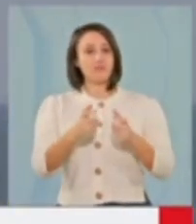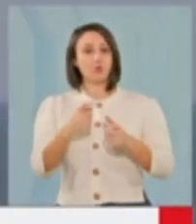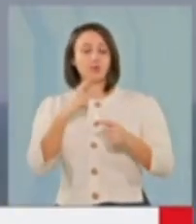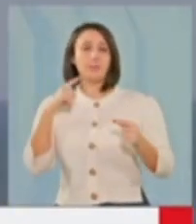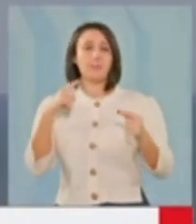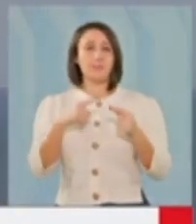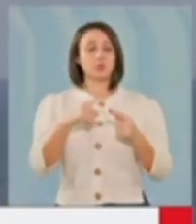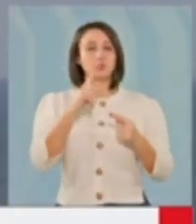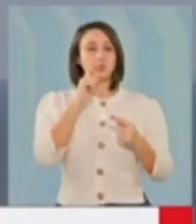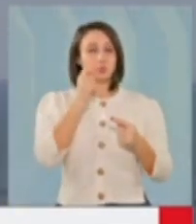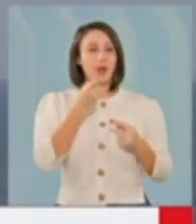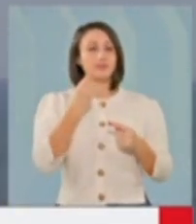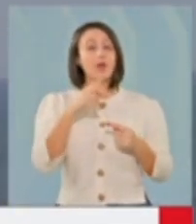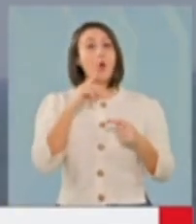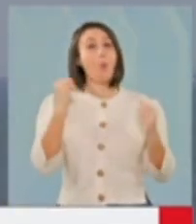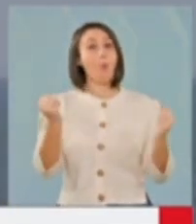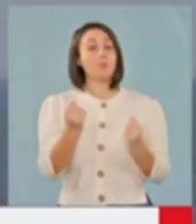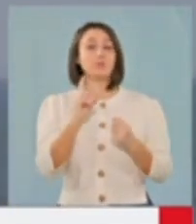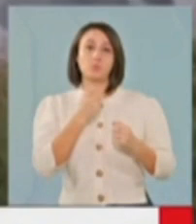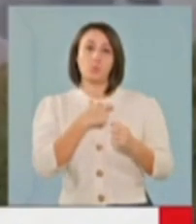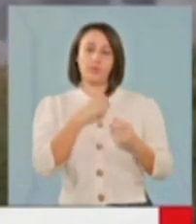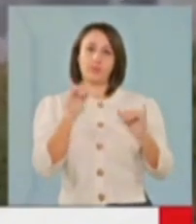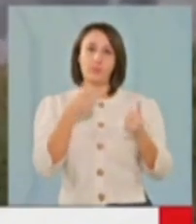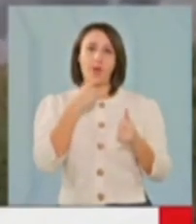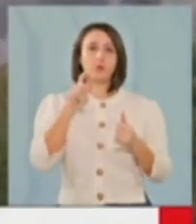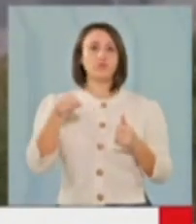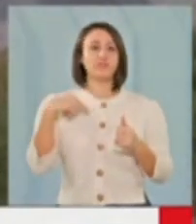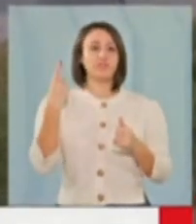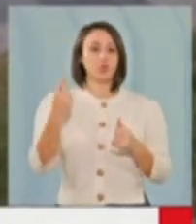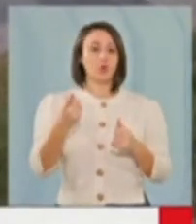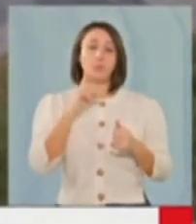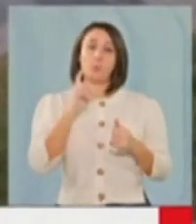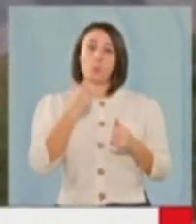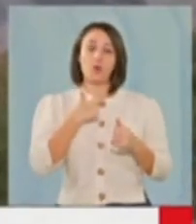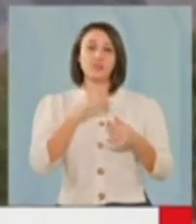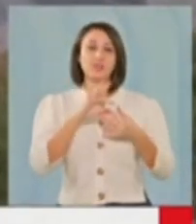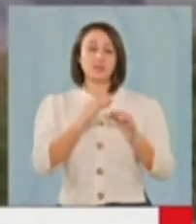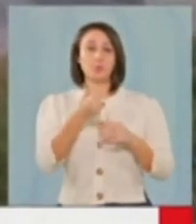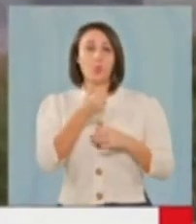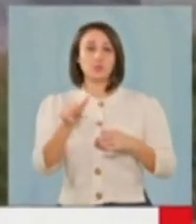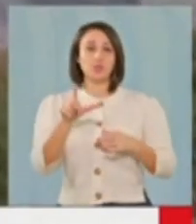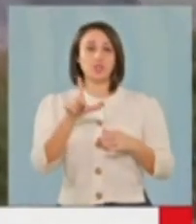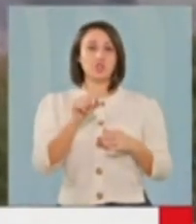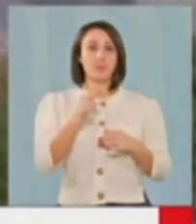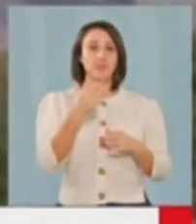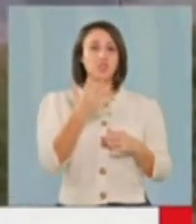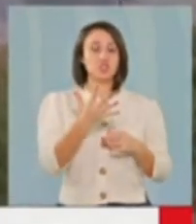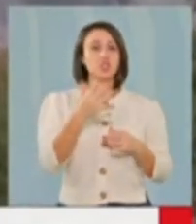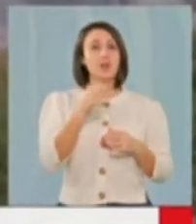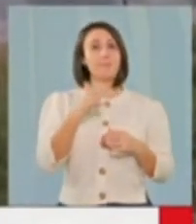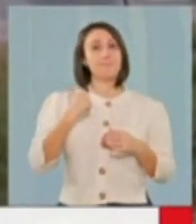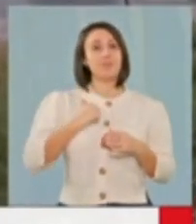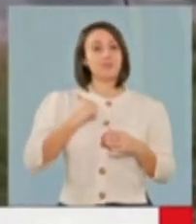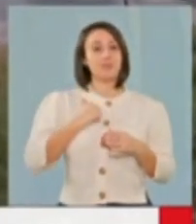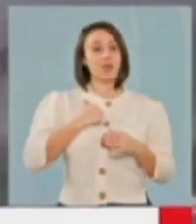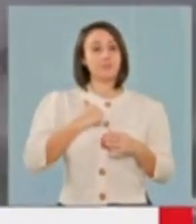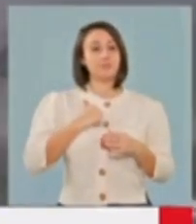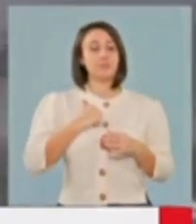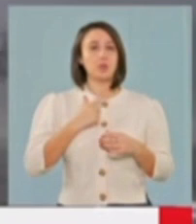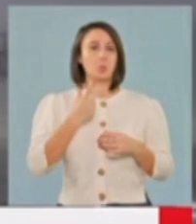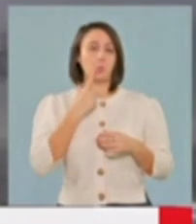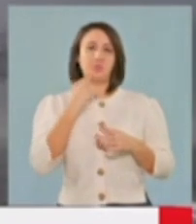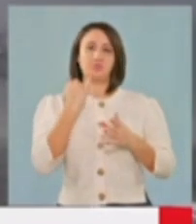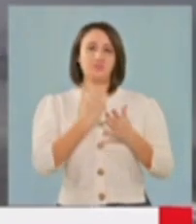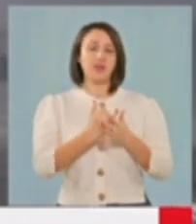asupra Ucrainei însă operațiunea ar putea avea loc anul viitor și ar putea implica 175 de militari kremlinul